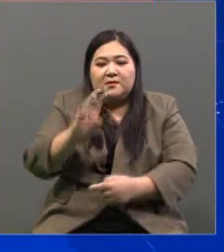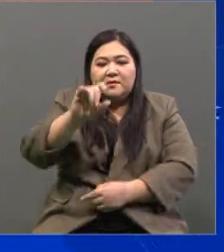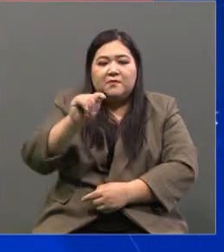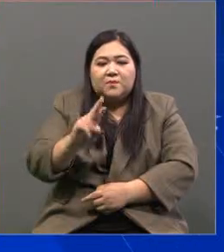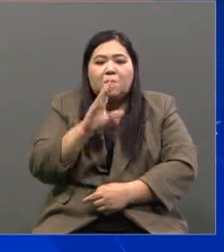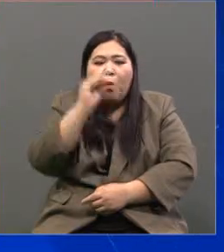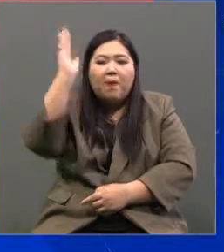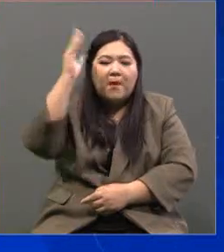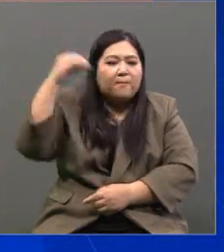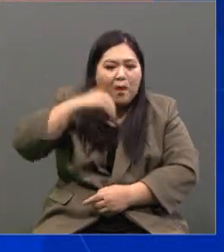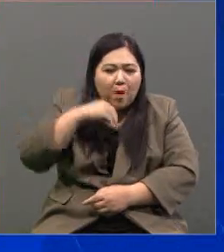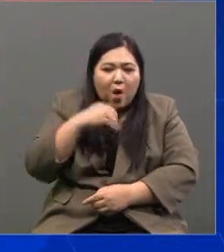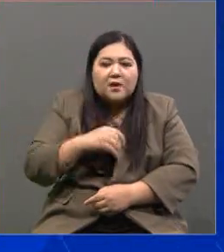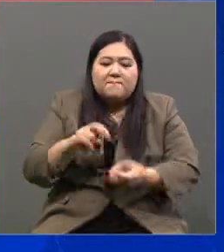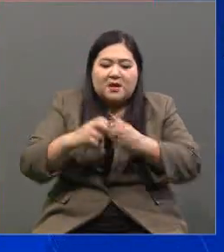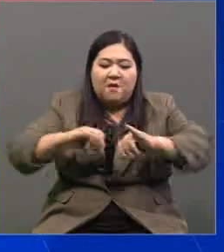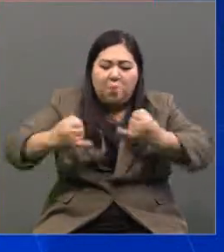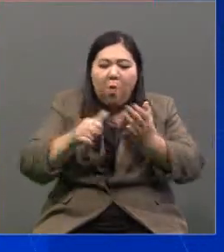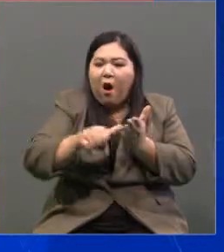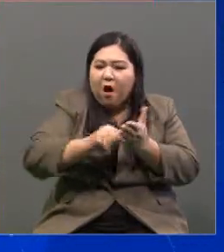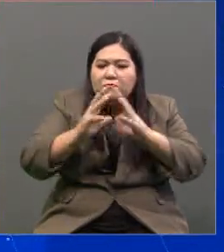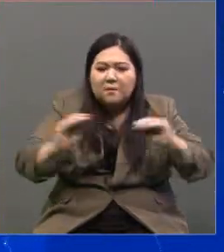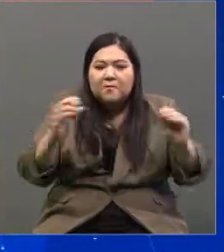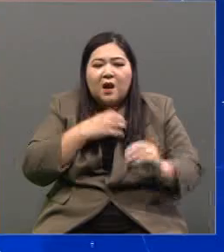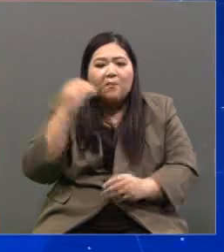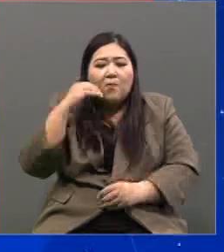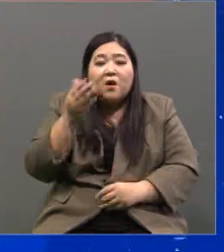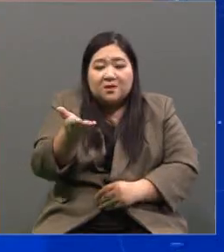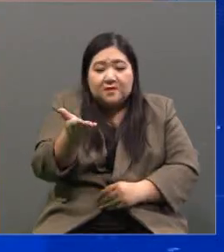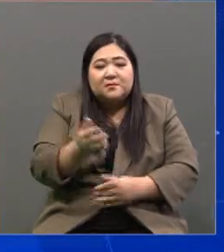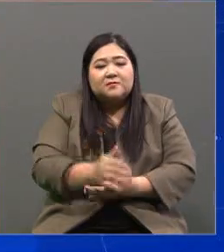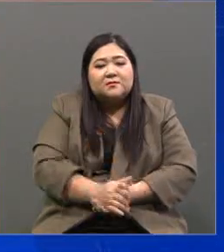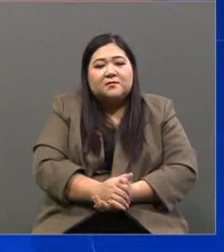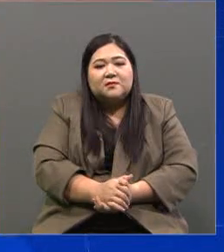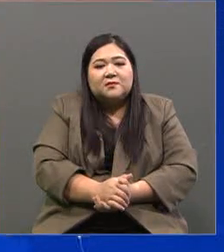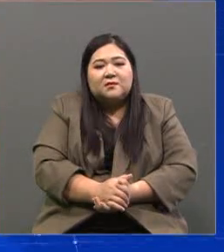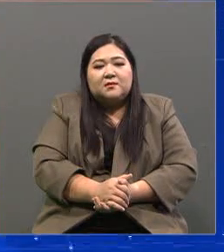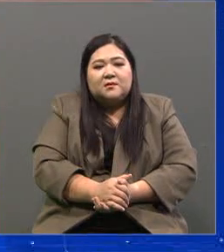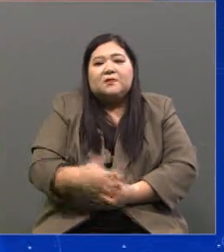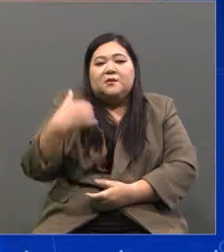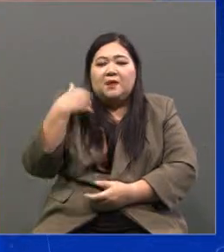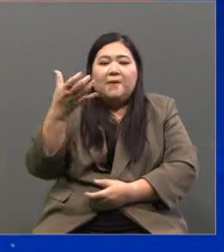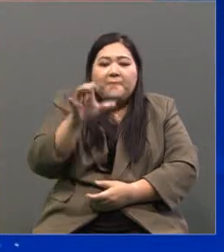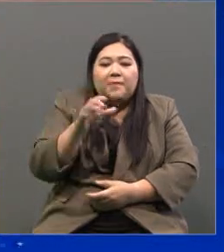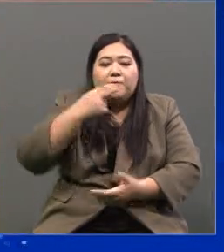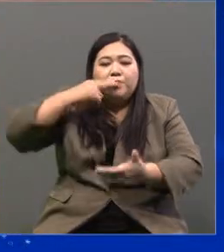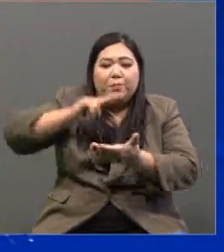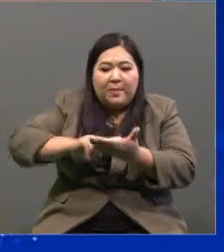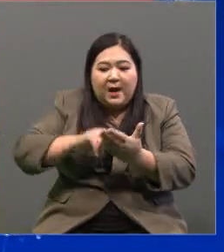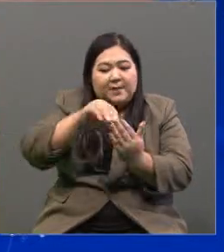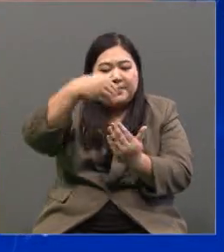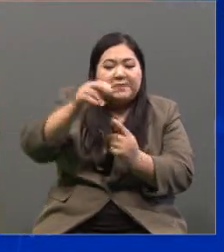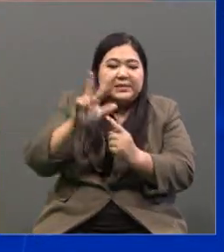ครั้งที่ลงพื้นที่ต่างๆนะคะเพราะฉะนั้นไงเขาก็เลยมีการโพสต์จดหมายอ่ะเปิดผนึกฉบับ